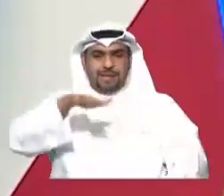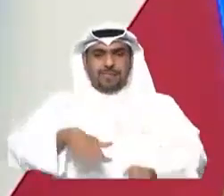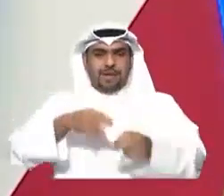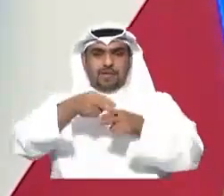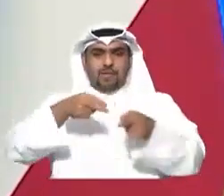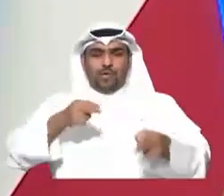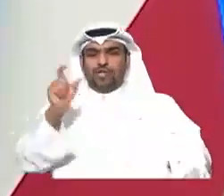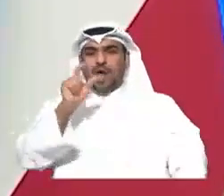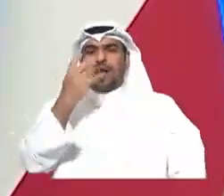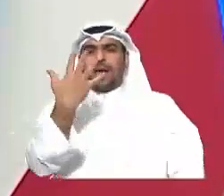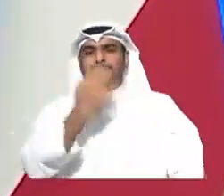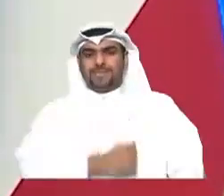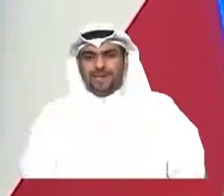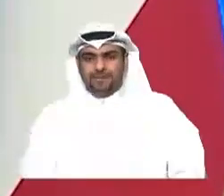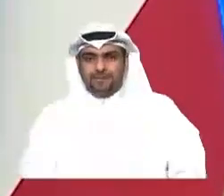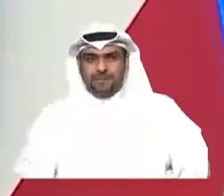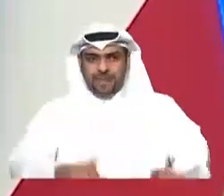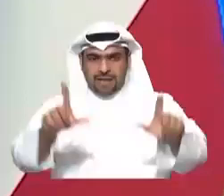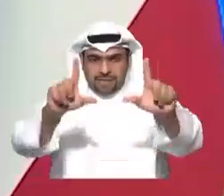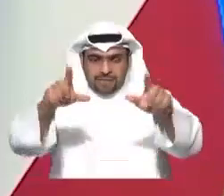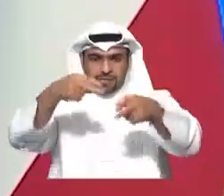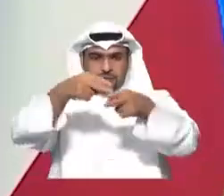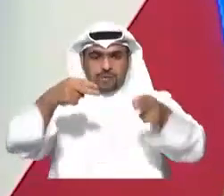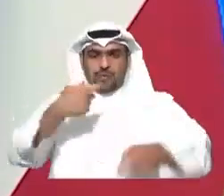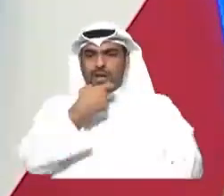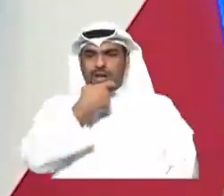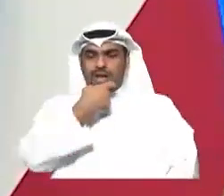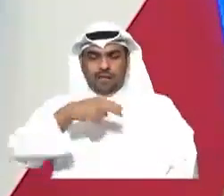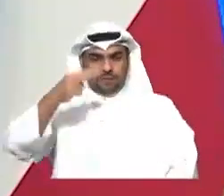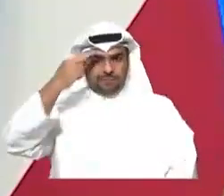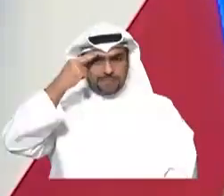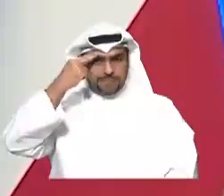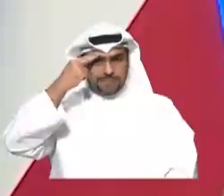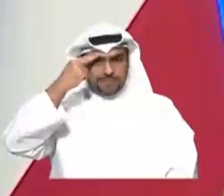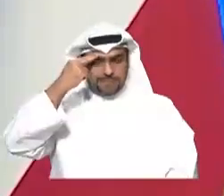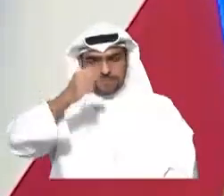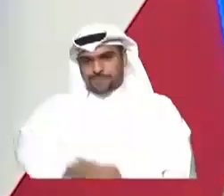مايو الماضي. عبد الرحمن الحربي، تلفزيون دولة الكويت، الرياض.